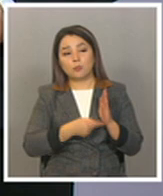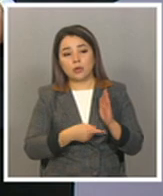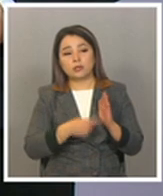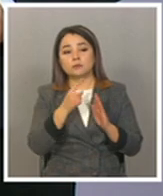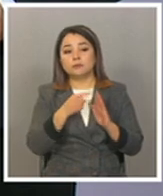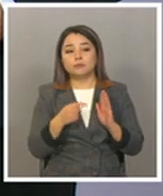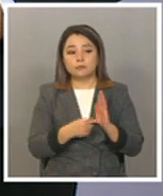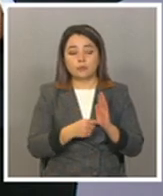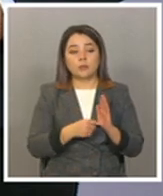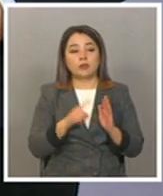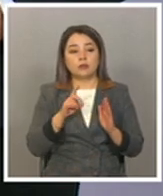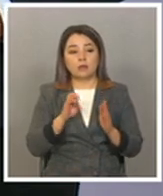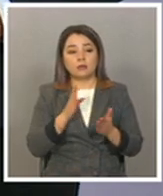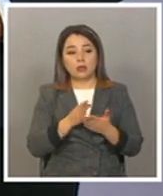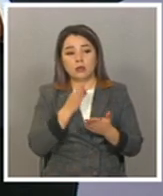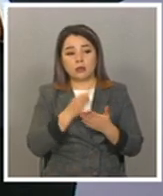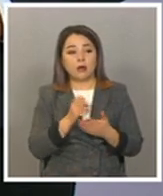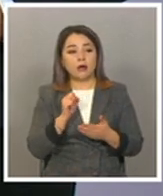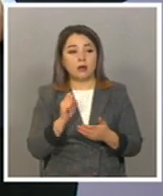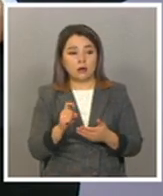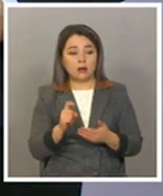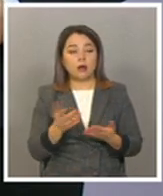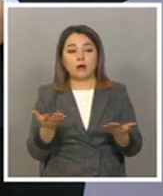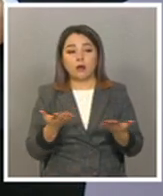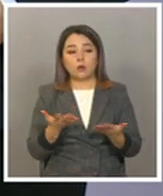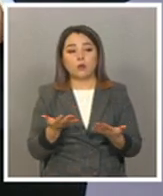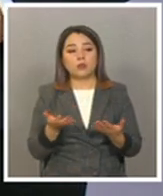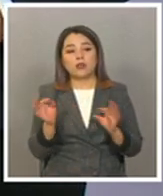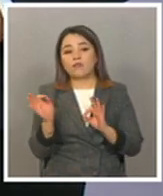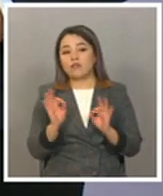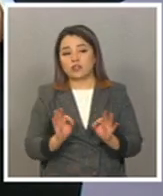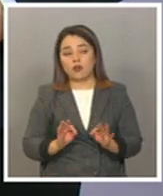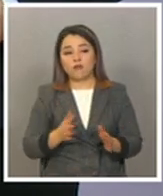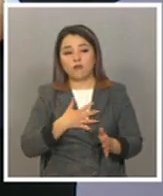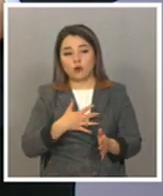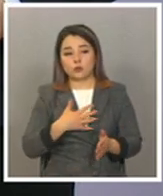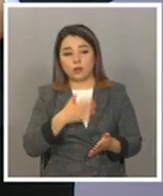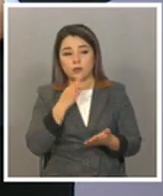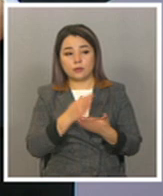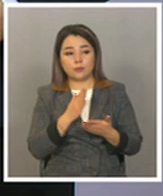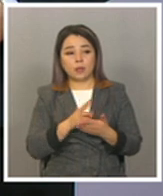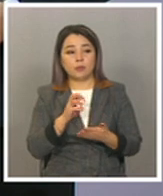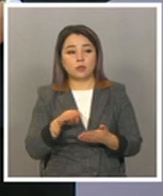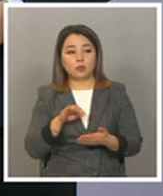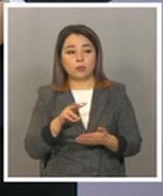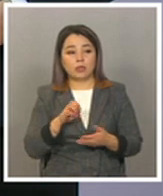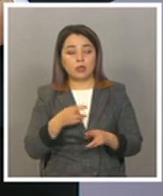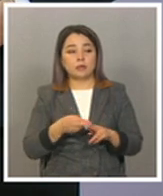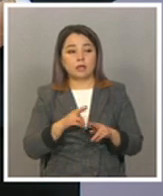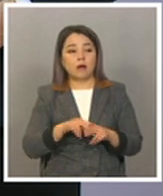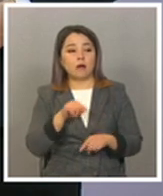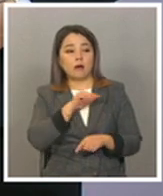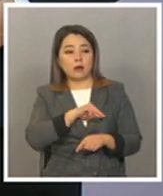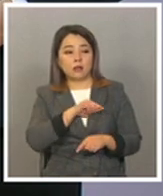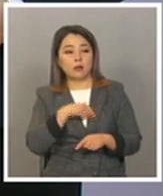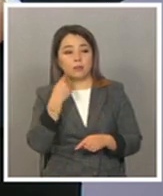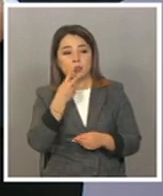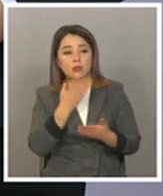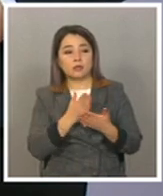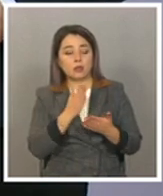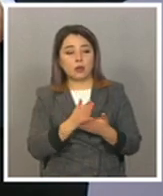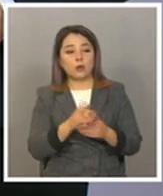знаком. Ах, какой свежий воздух! Междометие – характерный признак устной